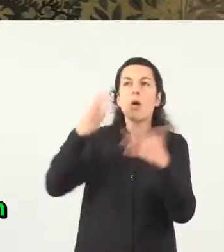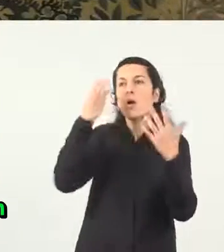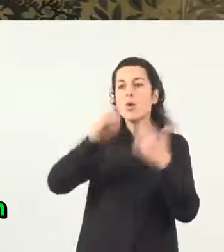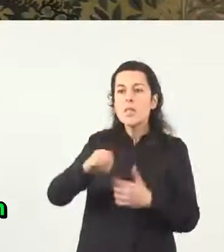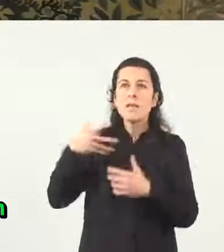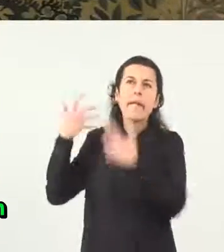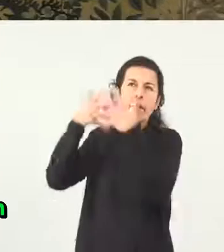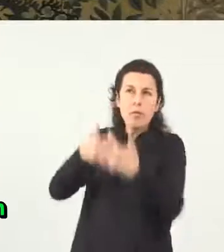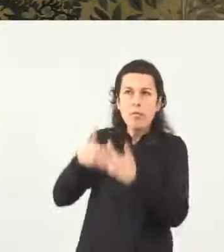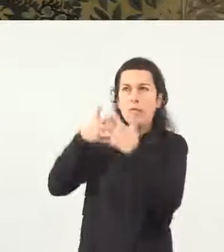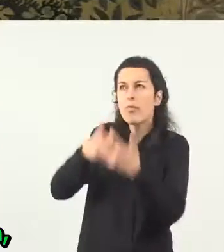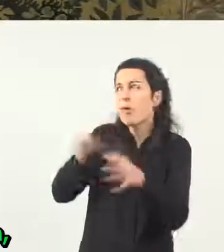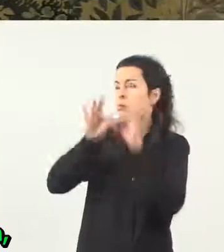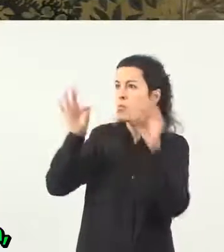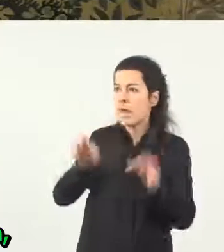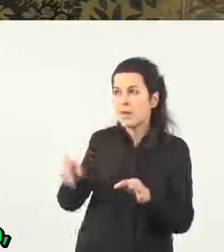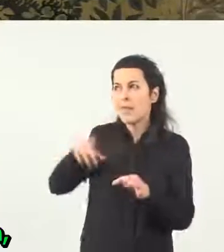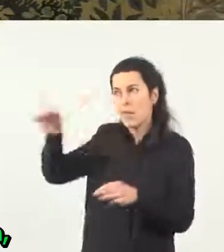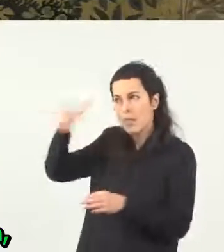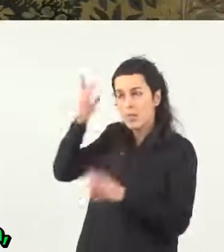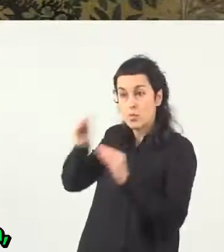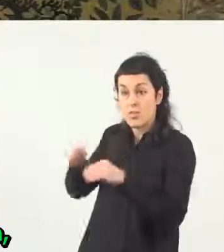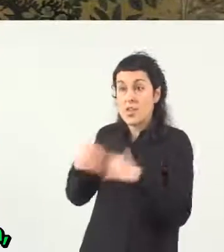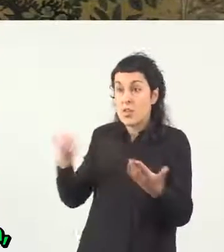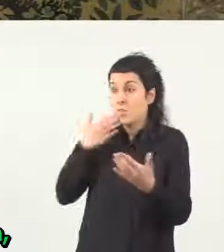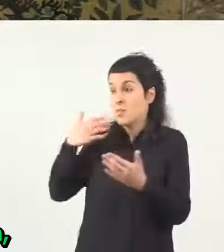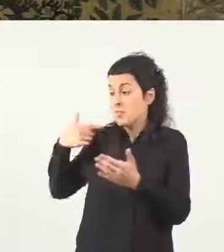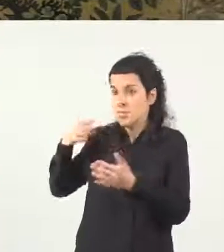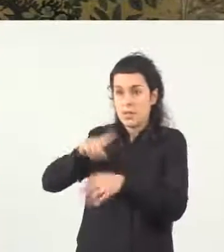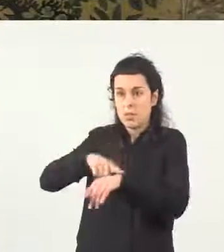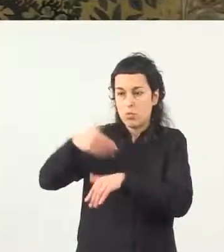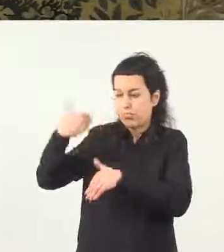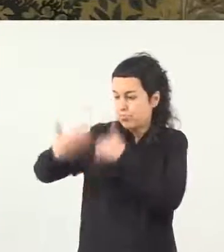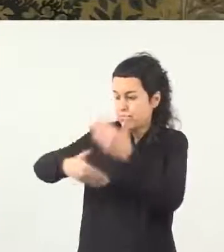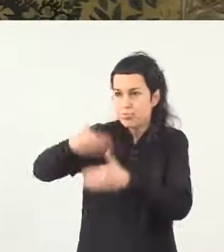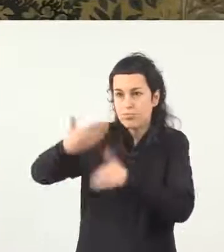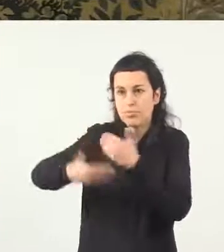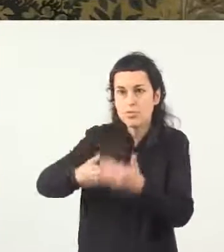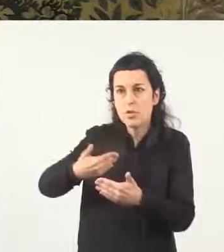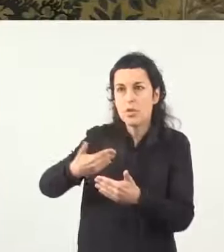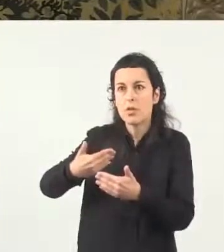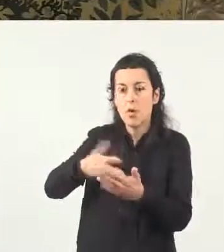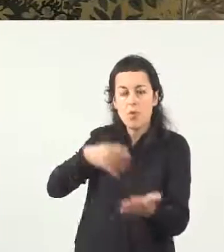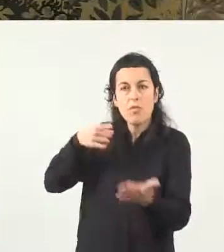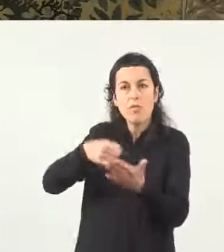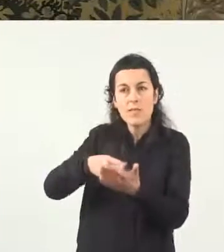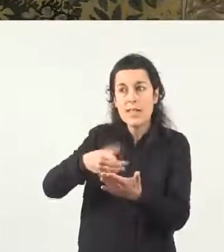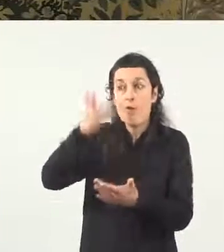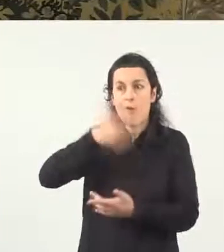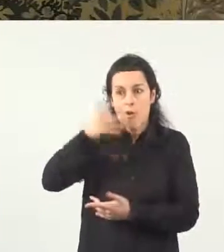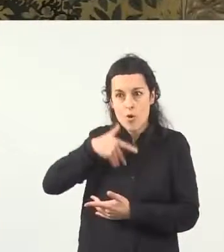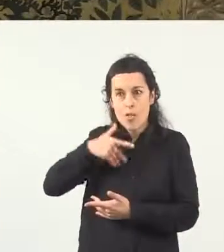hamarkadan egin zen hemen burruka bat, Euskal Herrian, genealogia hori ez badugu galtzen, ba, konturatzen gara hemen ideia batzuk eta hori sortu